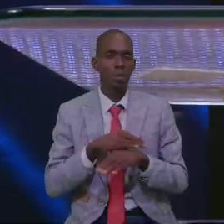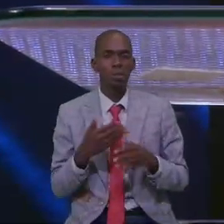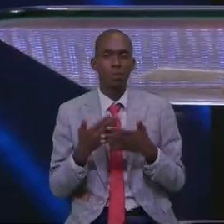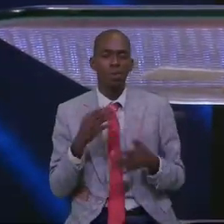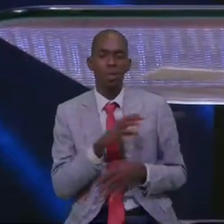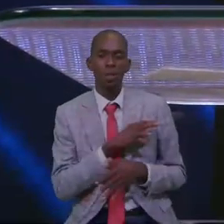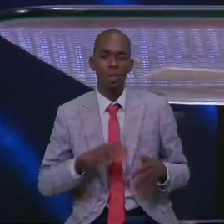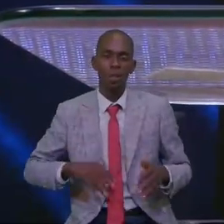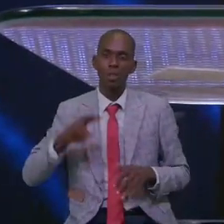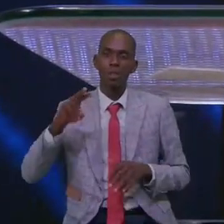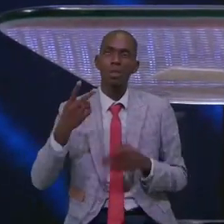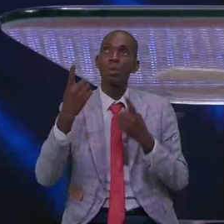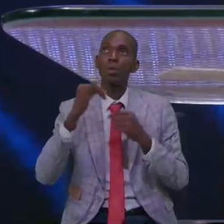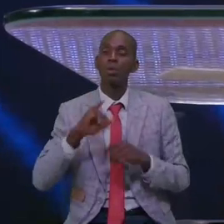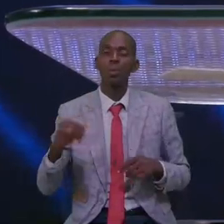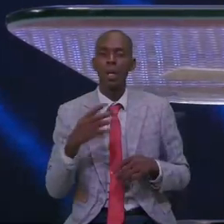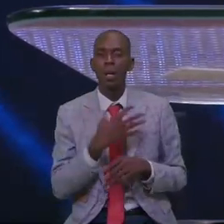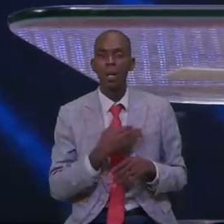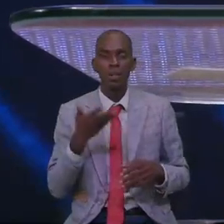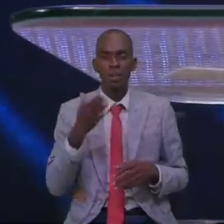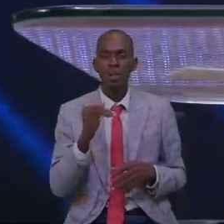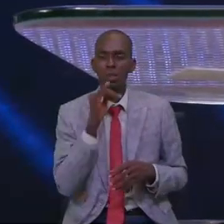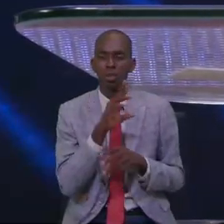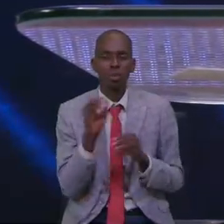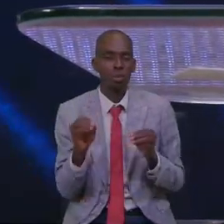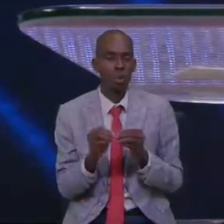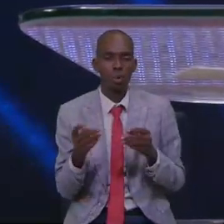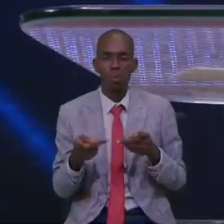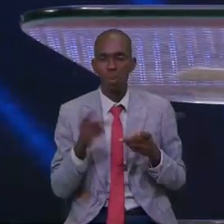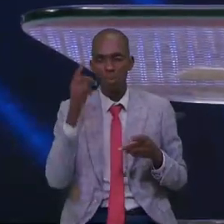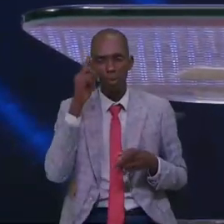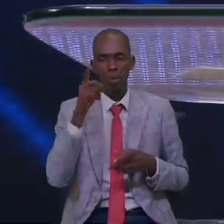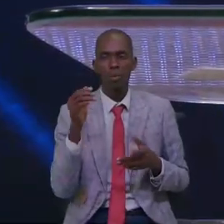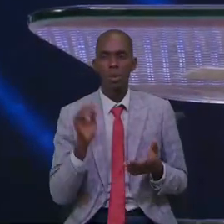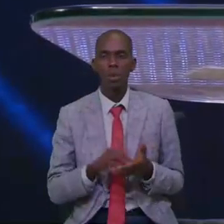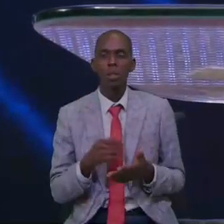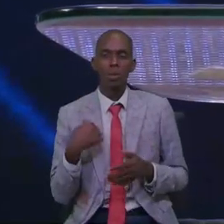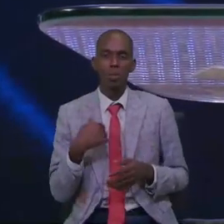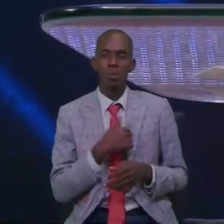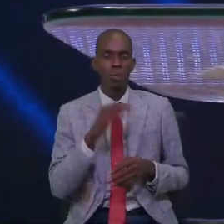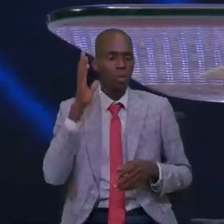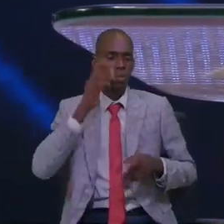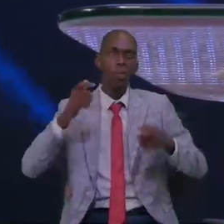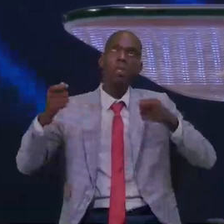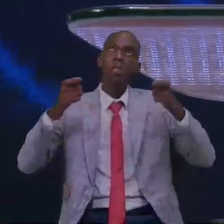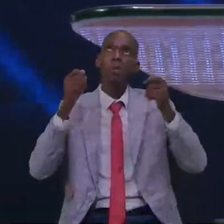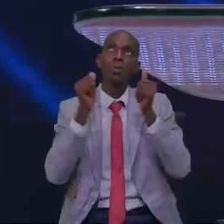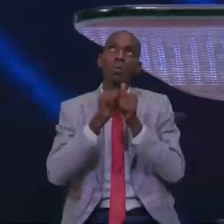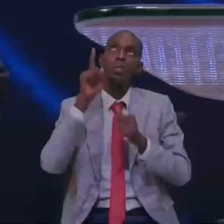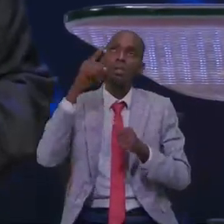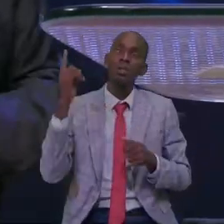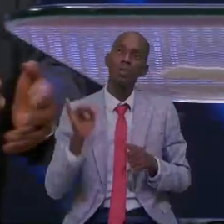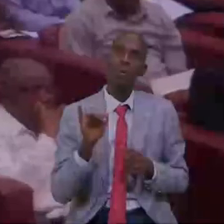aura plus de place pour eux. Ceux qui croient au Seigneur vont régner avec lui au siècle des siècles. Et que